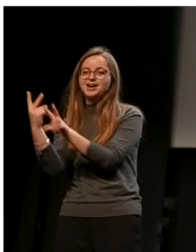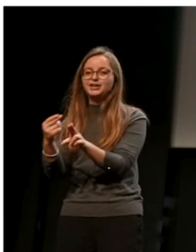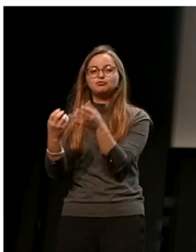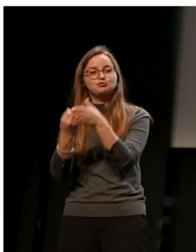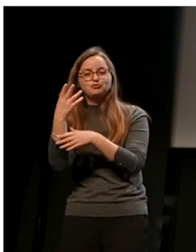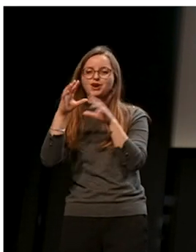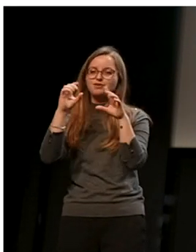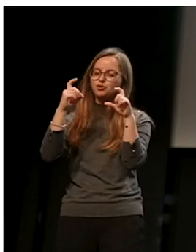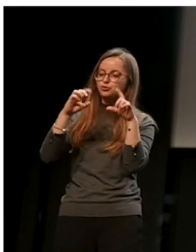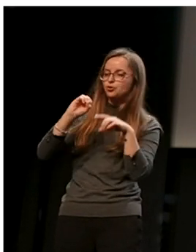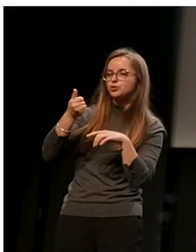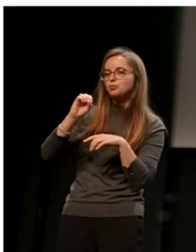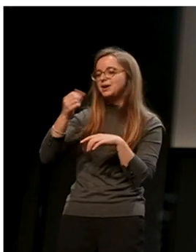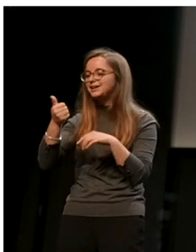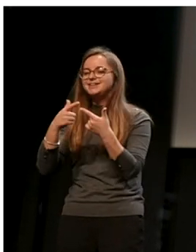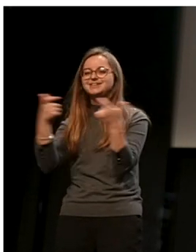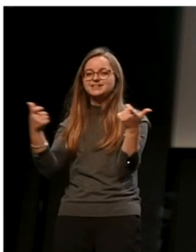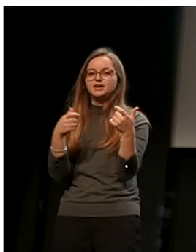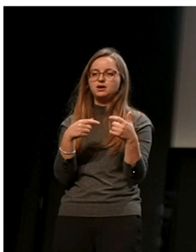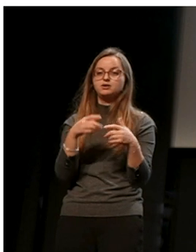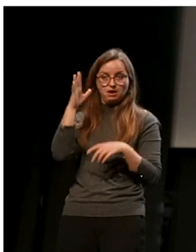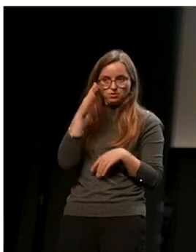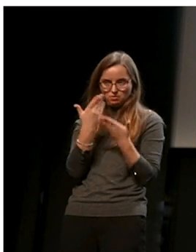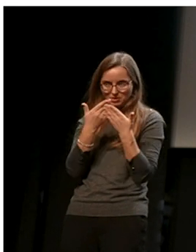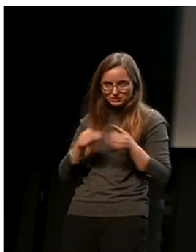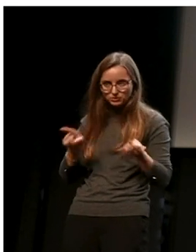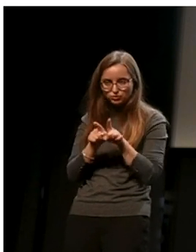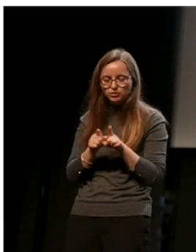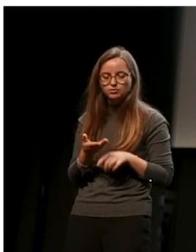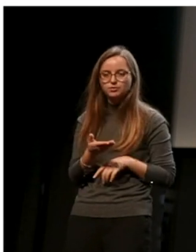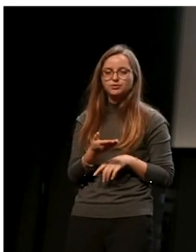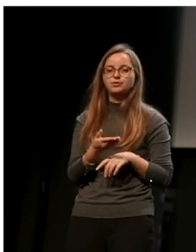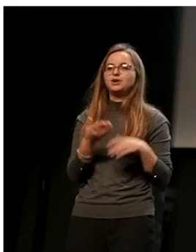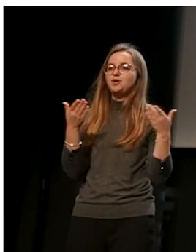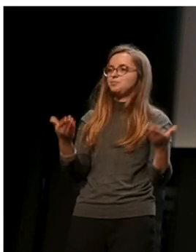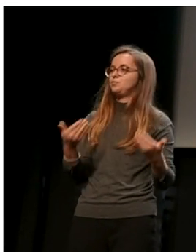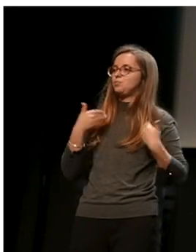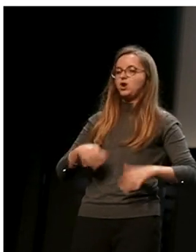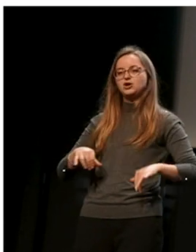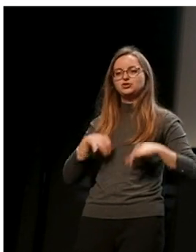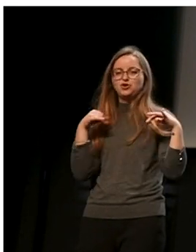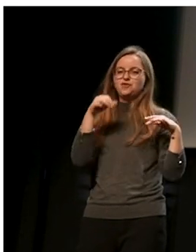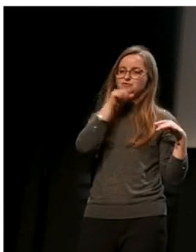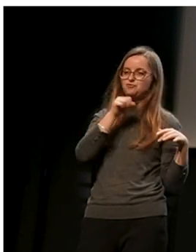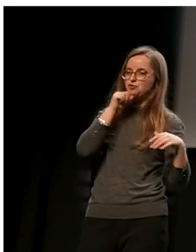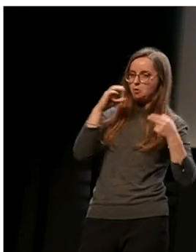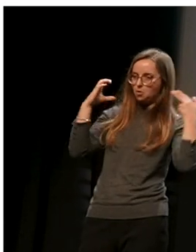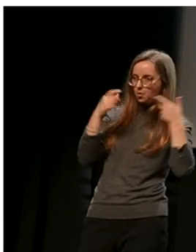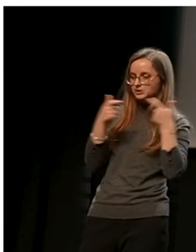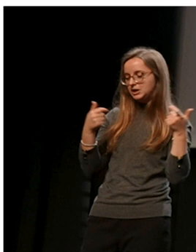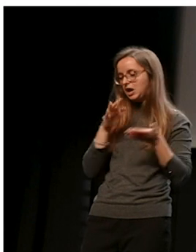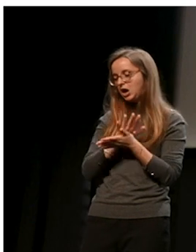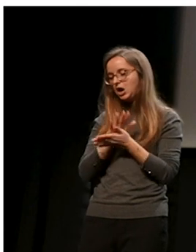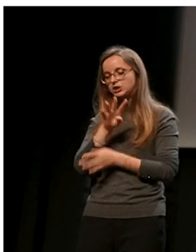trucs à payer qui coûtaient cher. Donc, ça arrive dans toutes les poches au niveau de la photo. Maintenant, je suis un jeune vieux con, 43 ans.